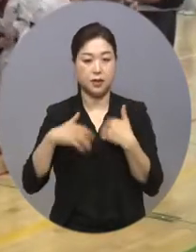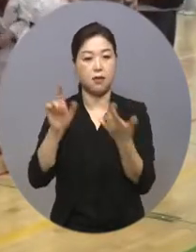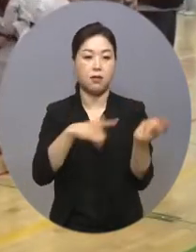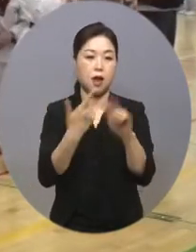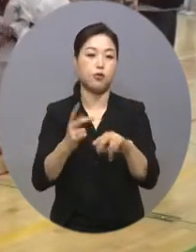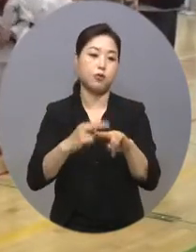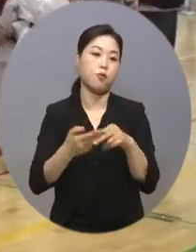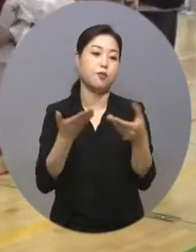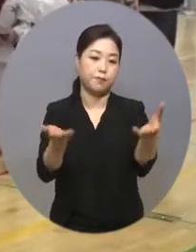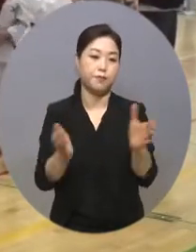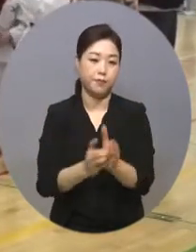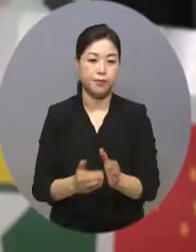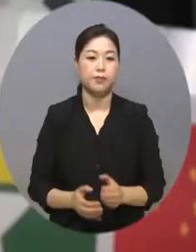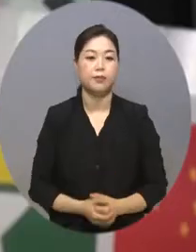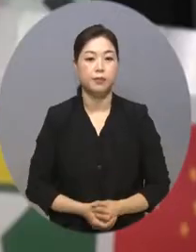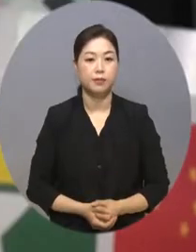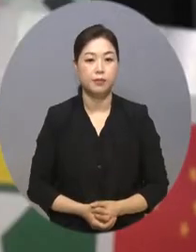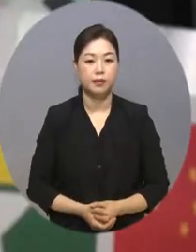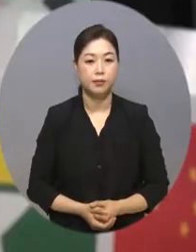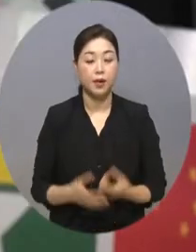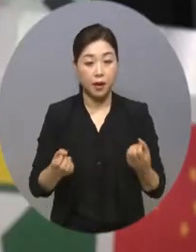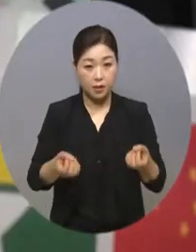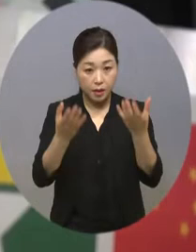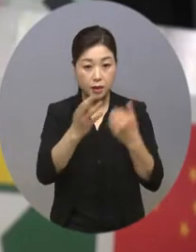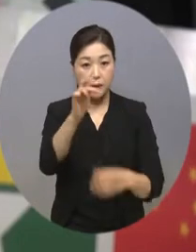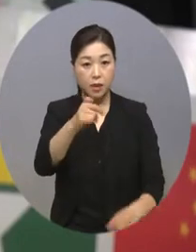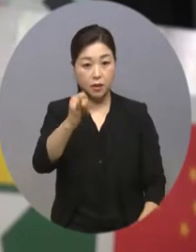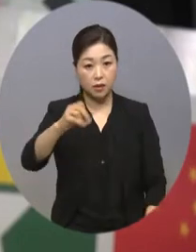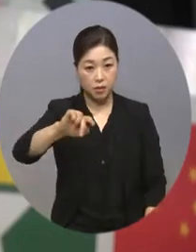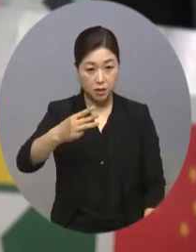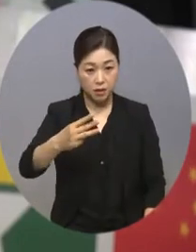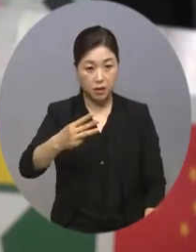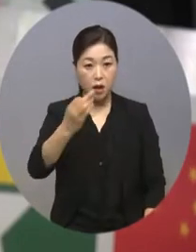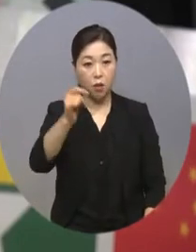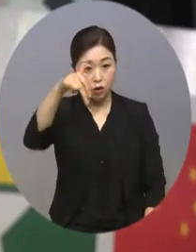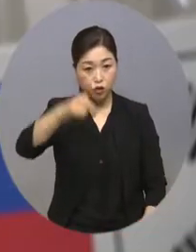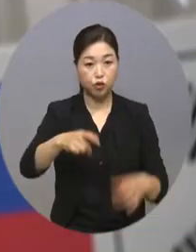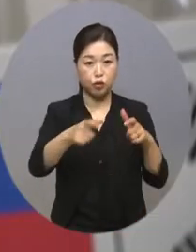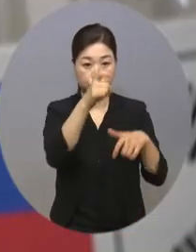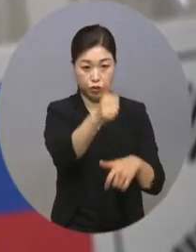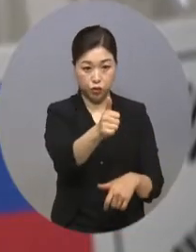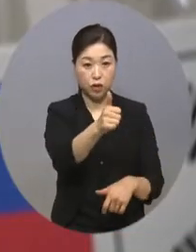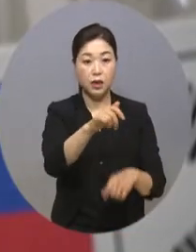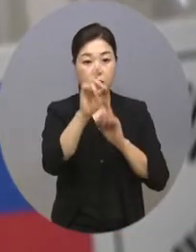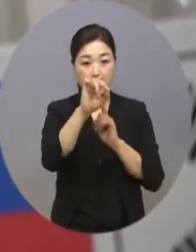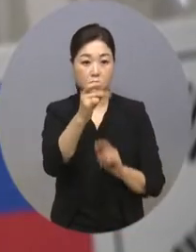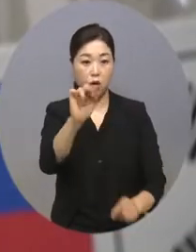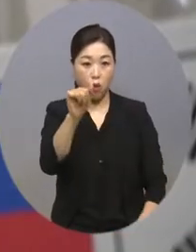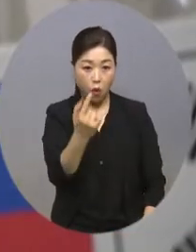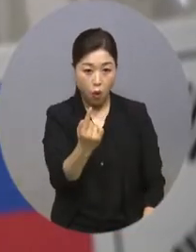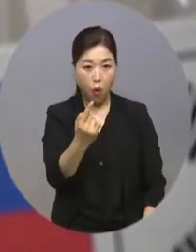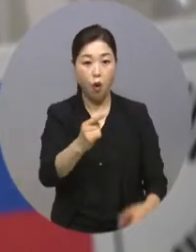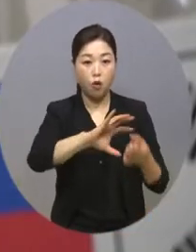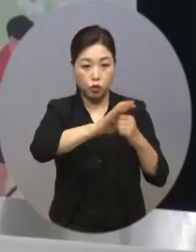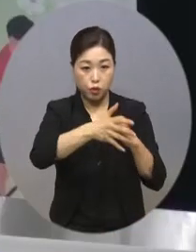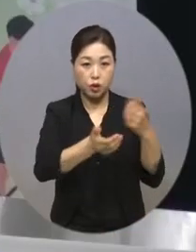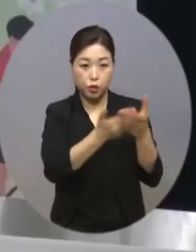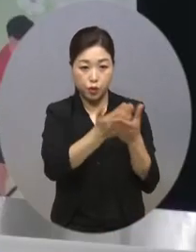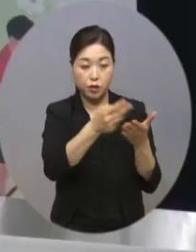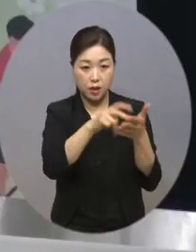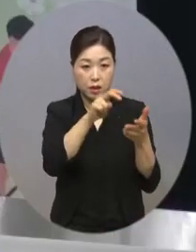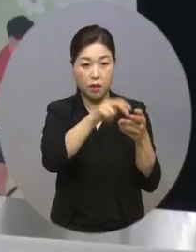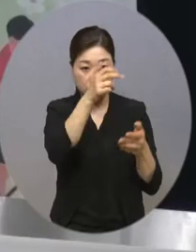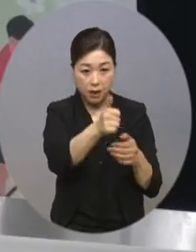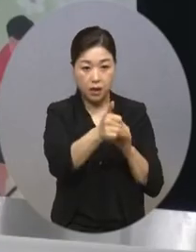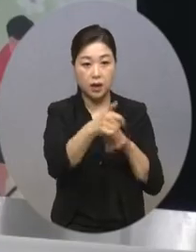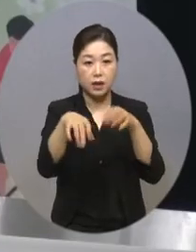하루를 선물했습니다. 본 행사는 박성일 완주군수를 비롯해 이영호 전북국제교류센터장,